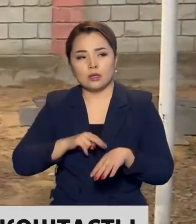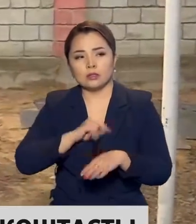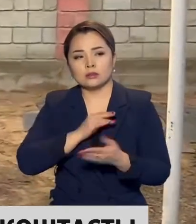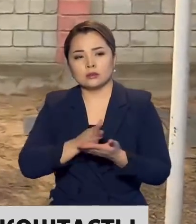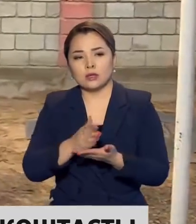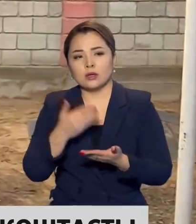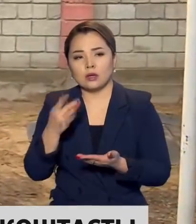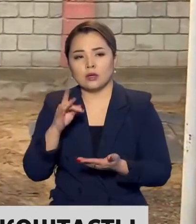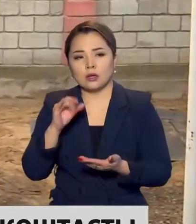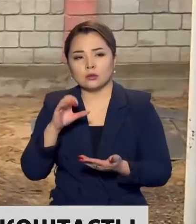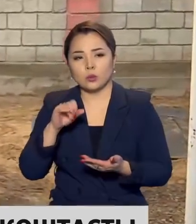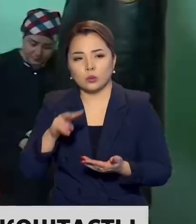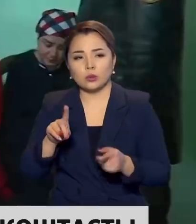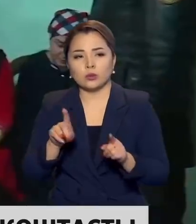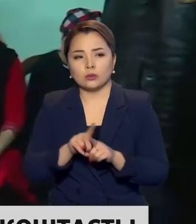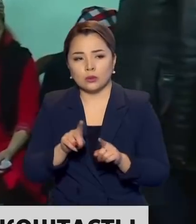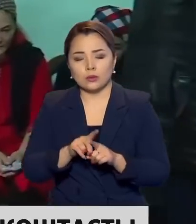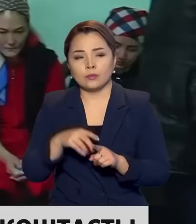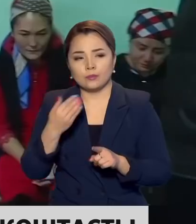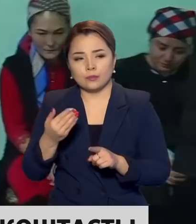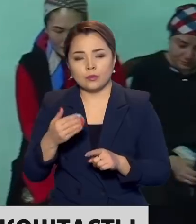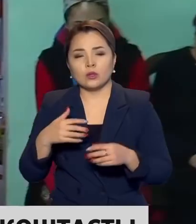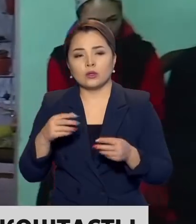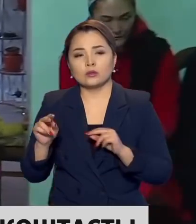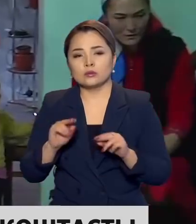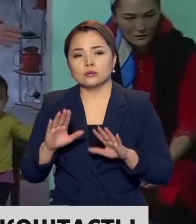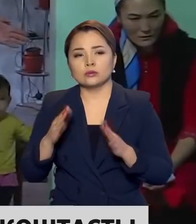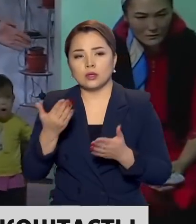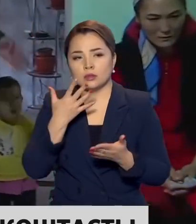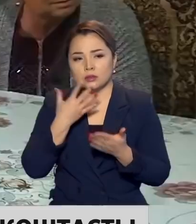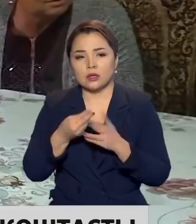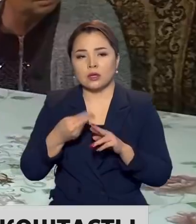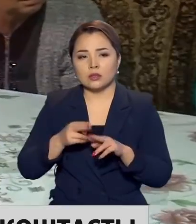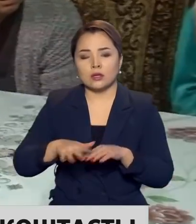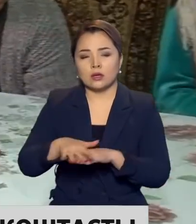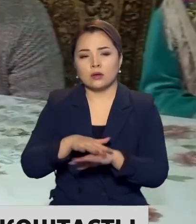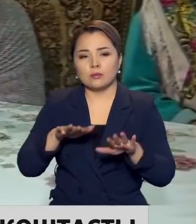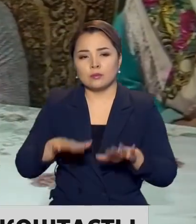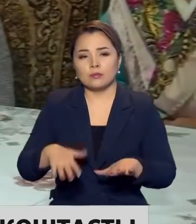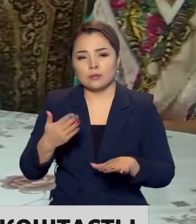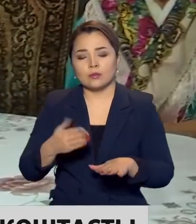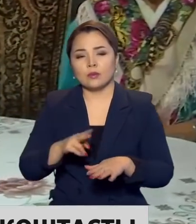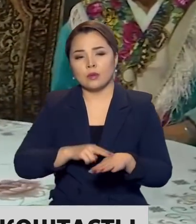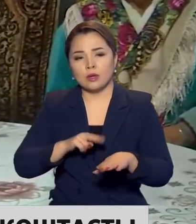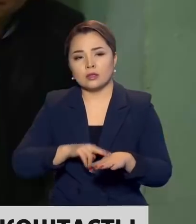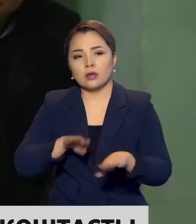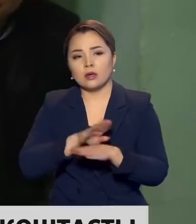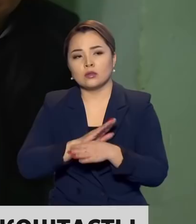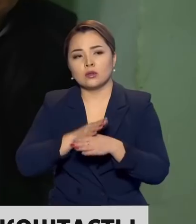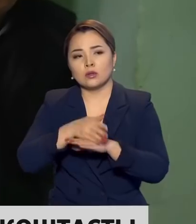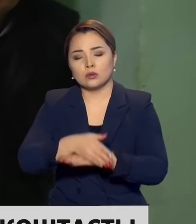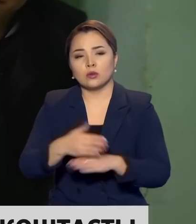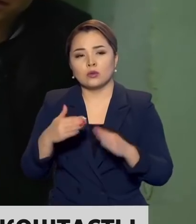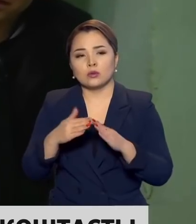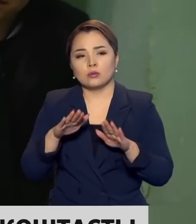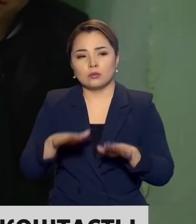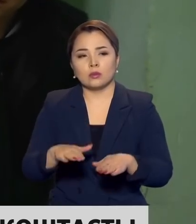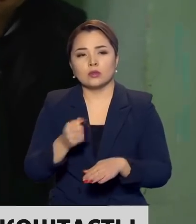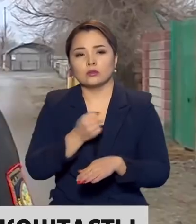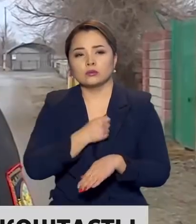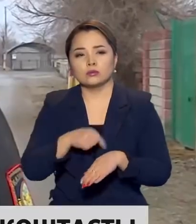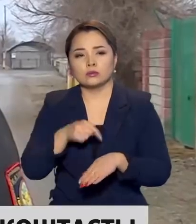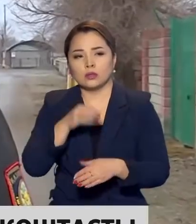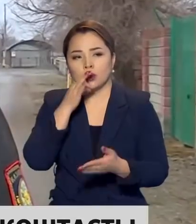қызметкері Расул Сламбеков. Бейбіт күнде бүлік салған жендеттердің қолынан қаза болған полицейдің үйіне әріптестері көңіл айтып